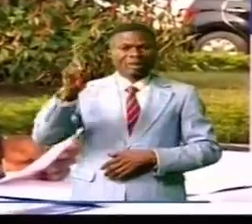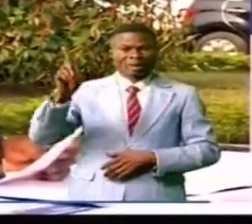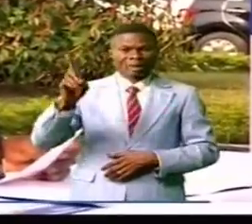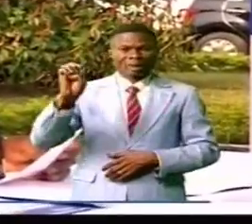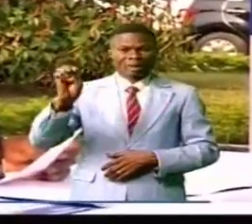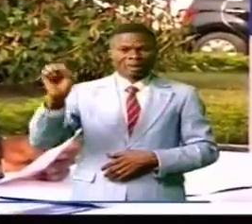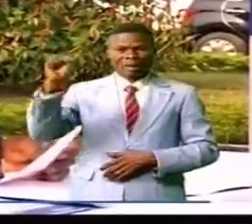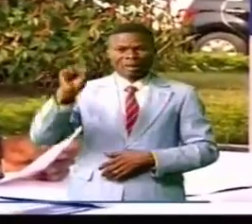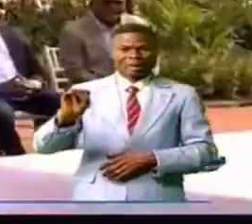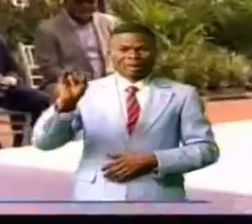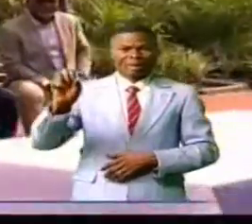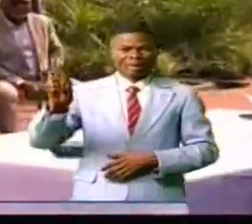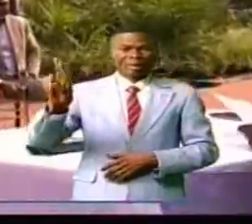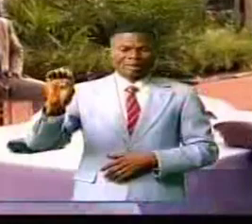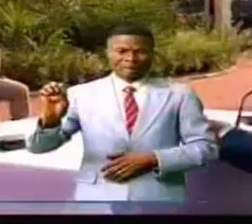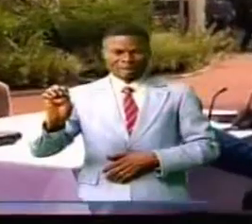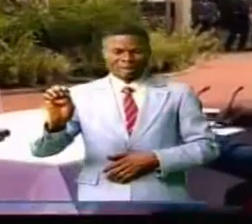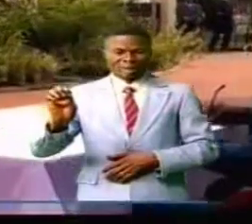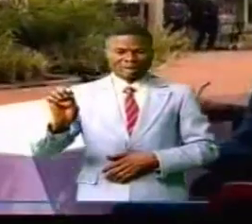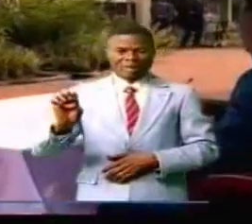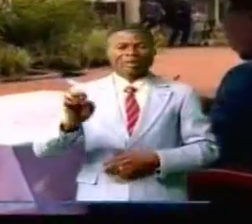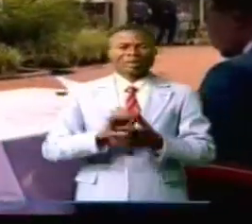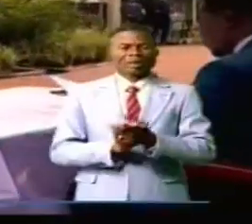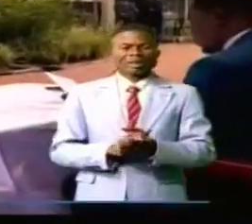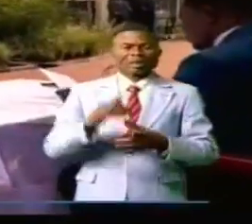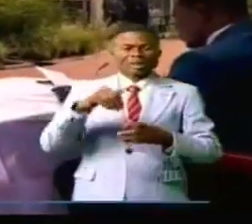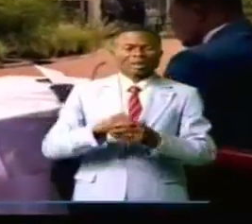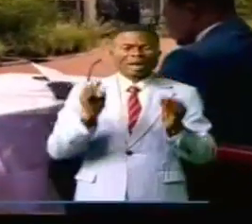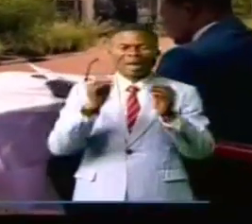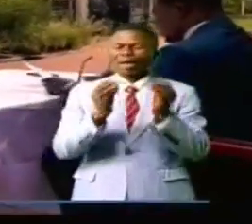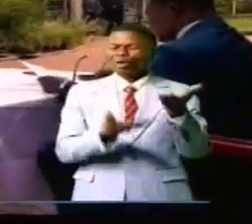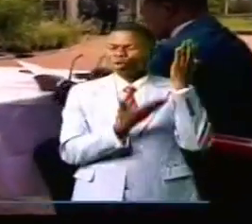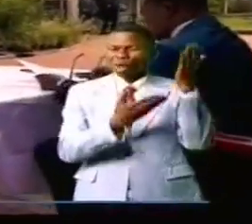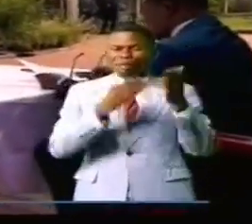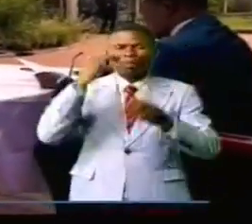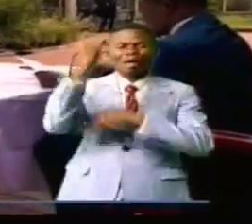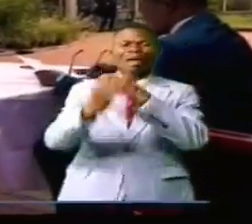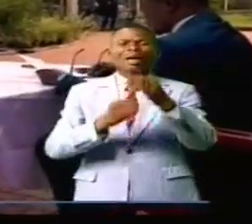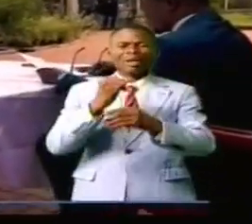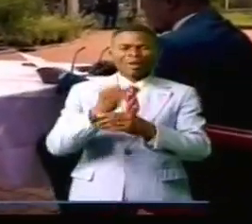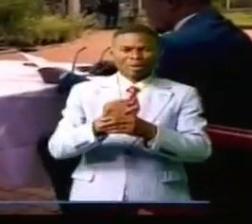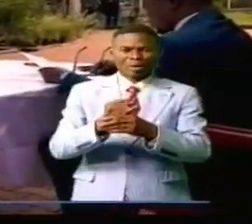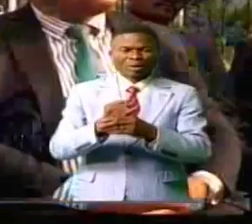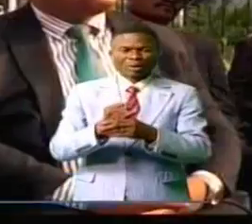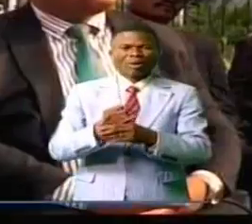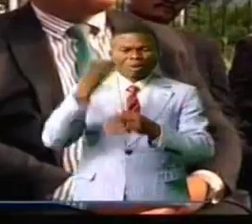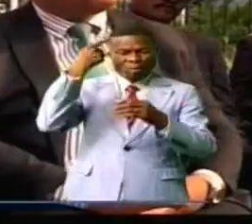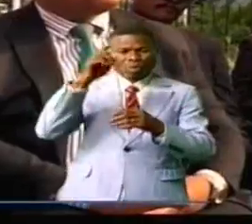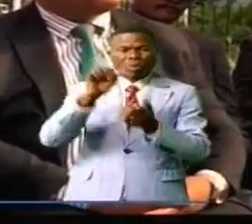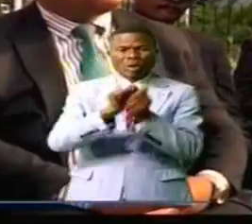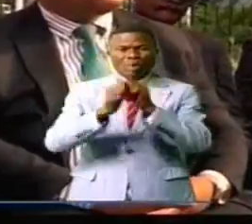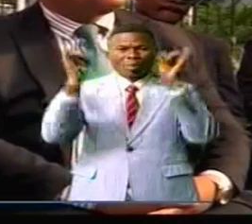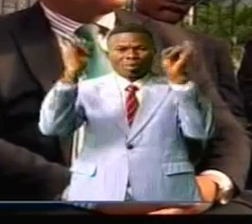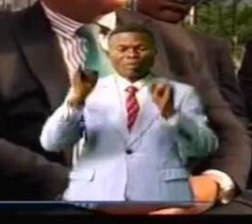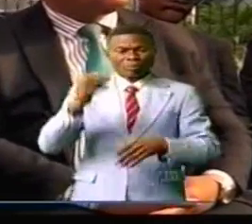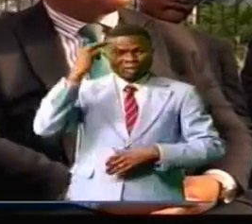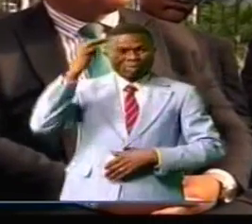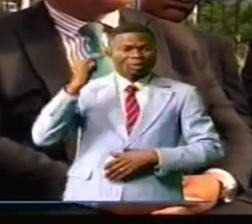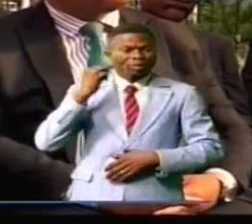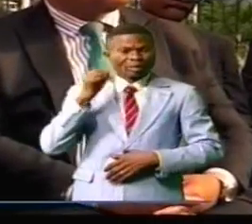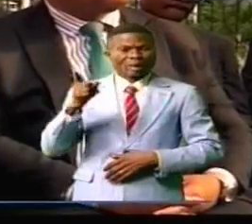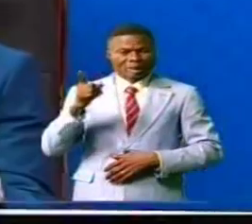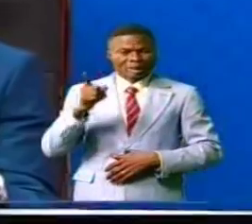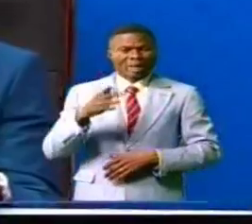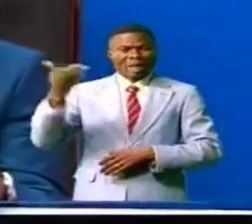Cachemire Colongué et Bérante. En prélude de cette grande rencontre internationale dédiée au numérique, le ministre Bérande a reçu